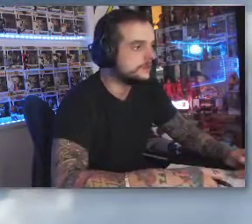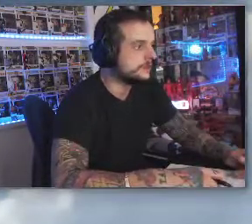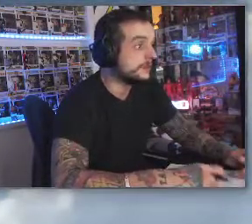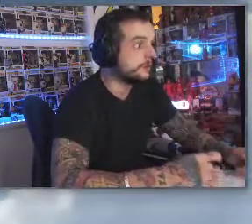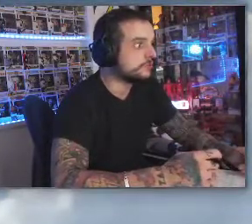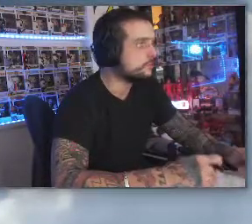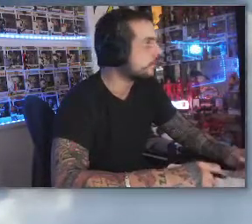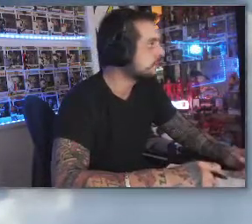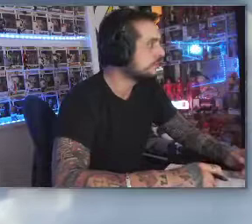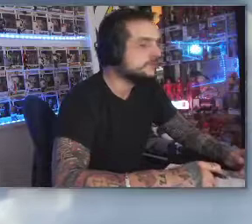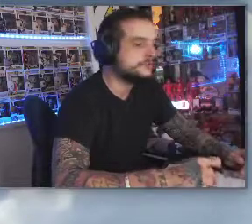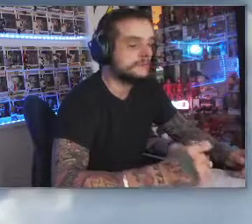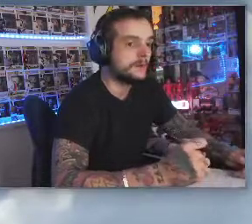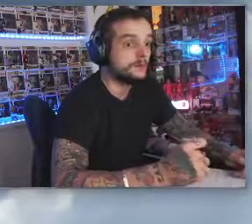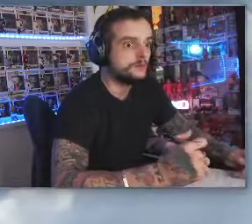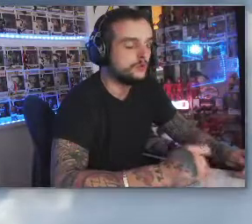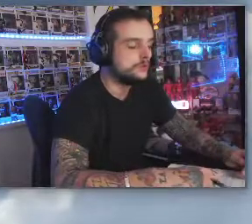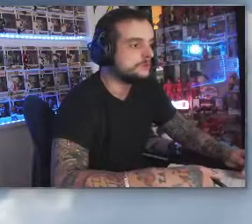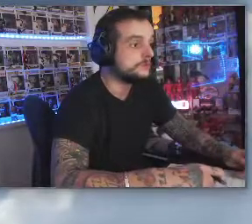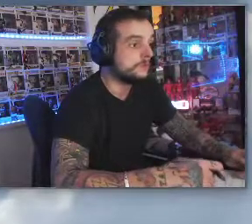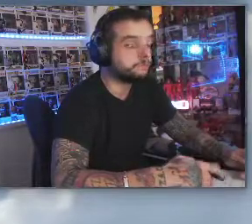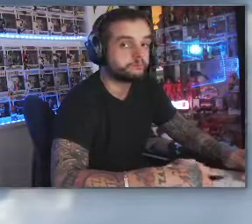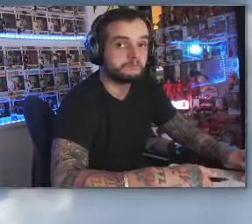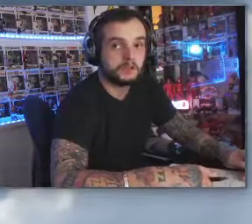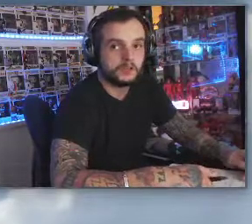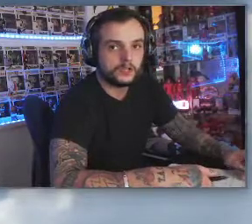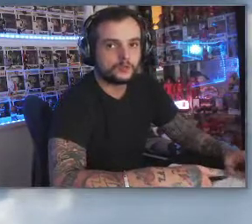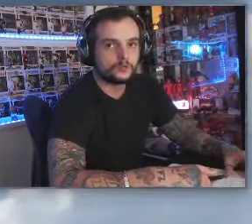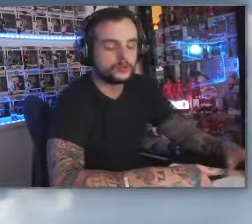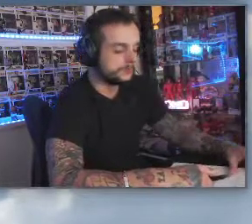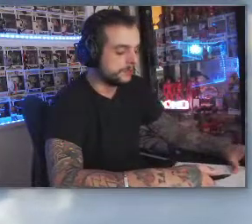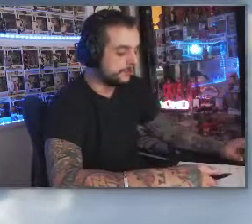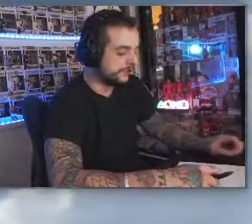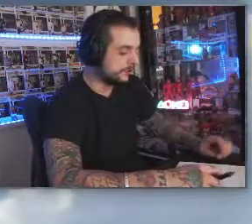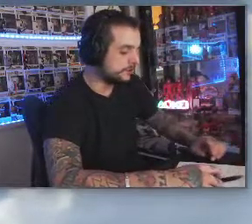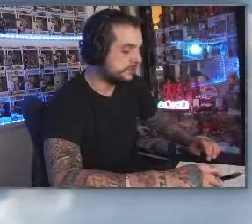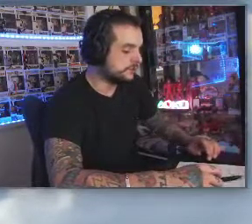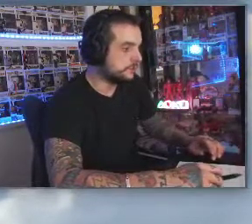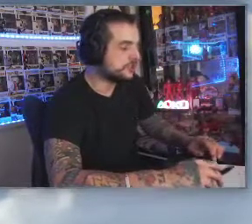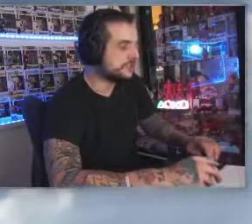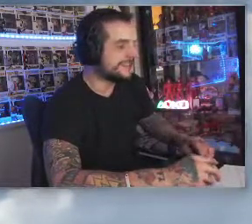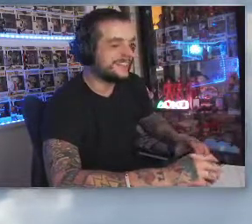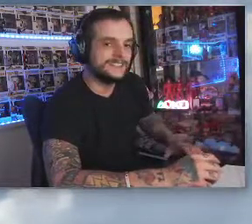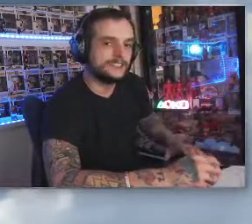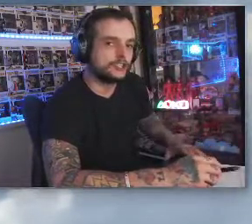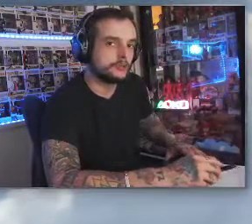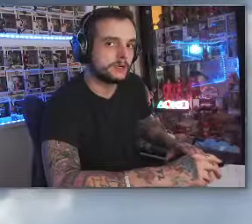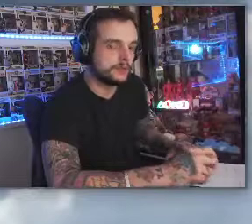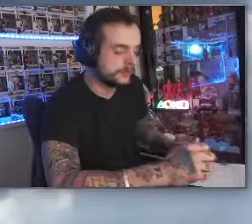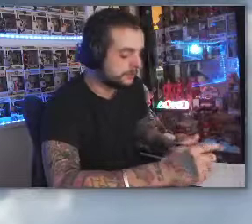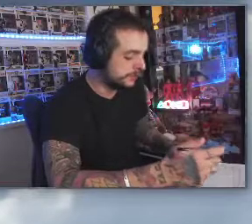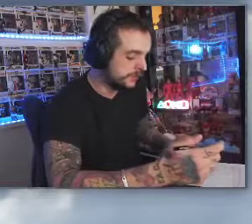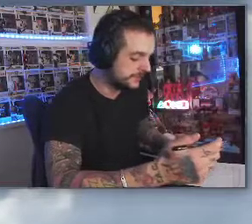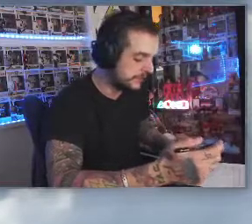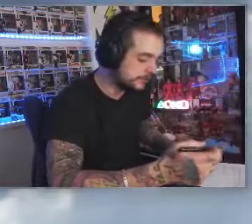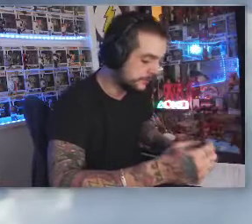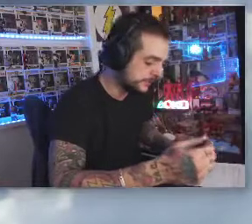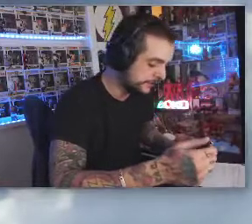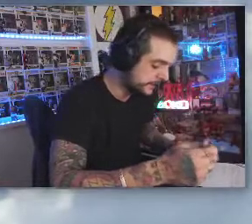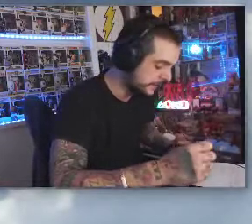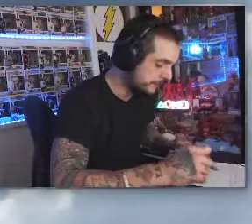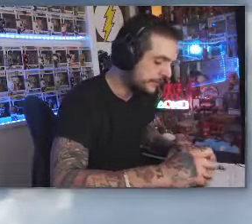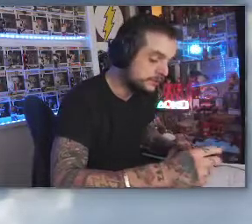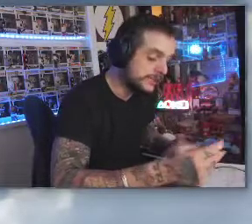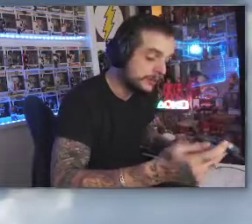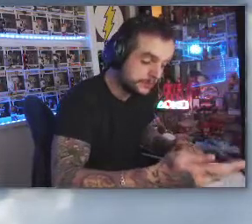ou « va pas en course » ou « va pas au boulot ou... ». Donc c'est bien beau, en fait, leur histoire de machin tracing, je ne sais pas quoi, la bidule, là, mais c'est de la grosse merde,